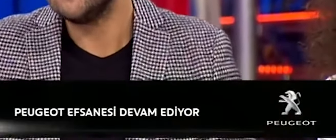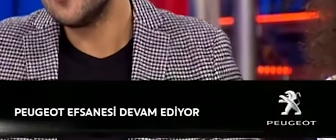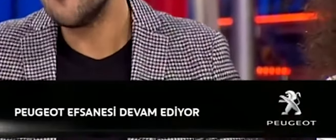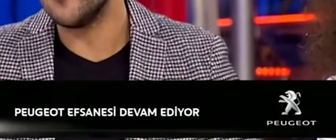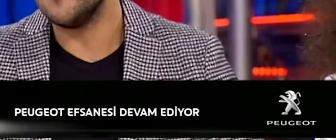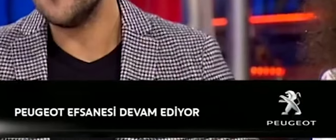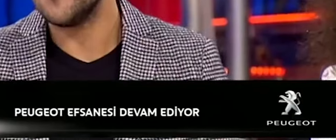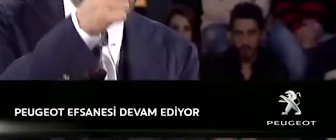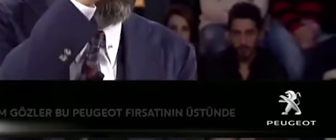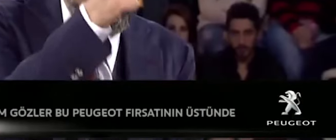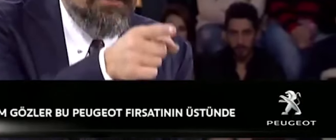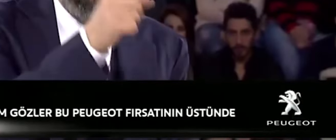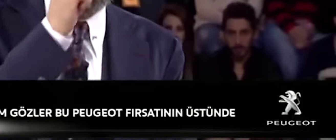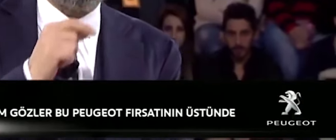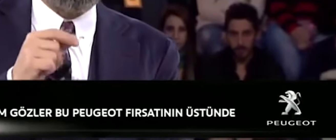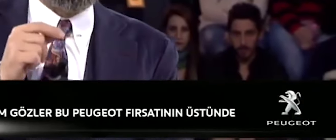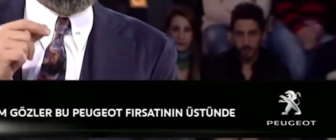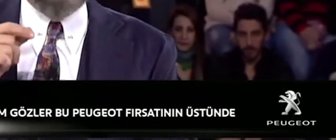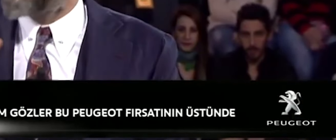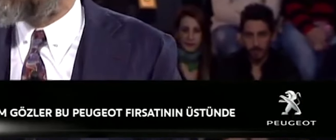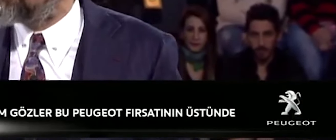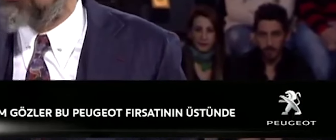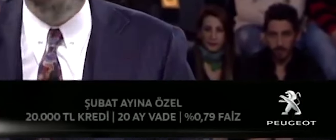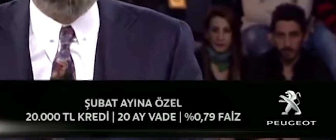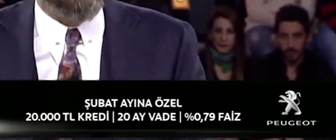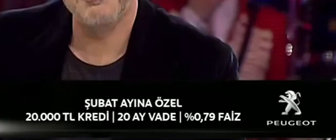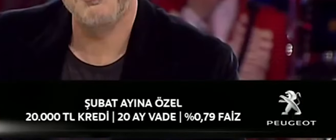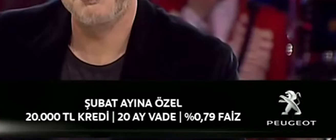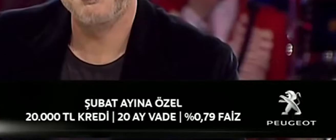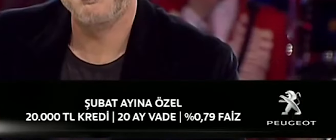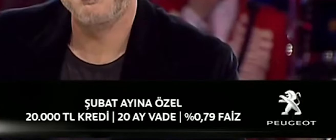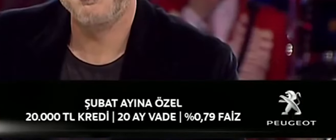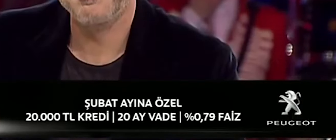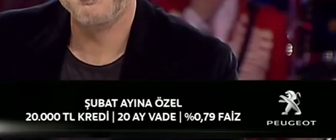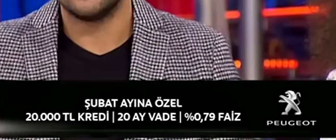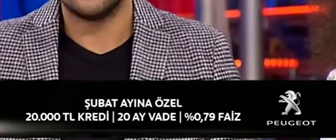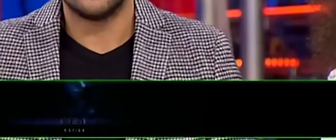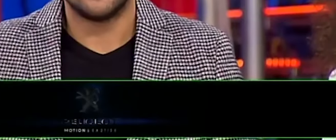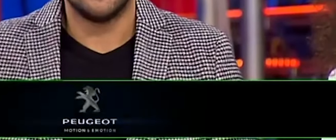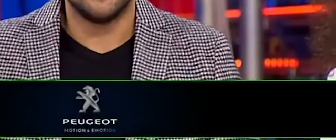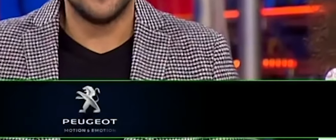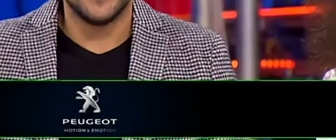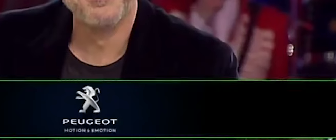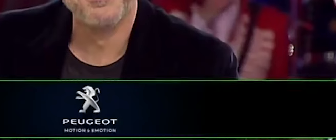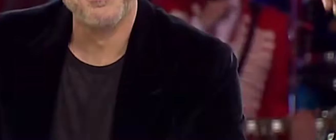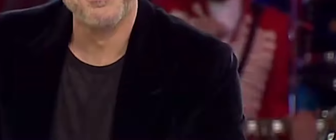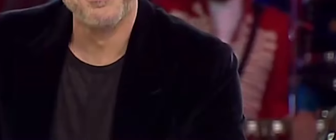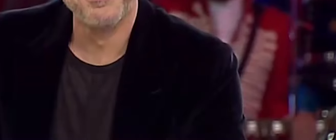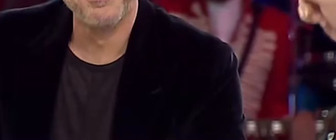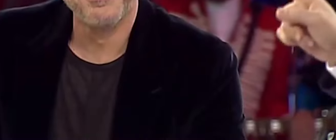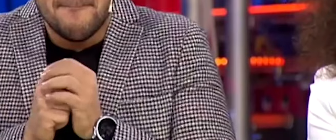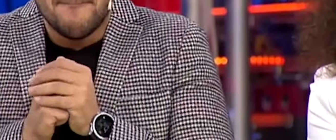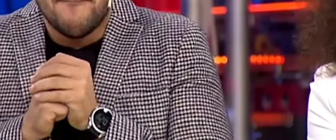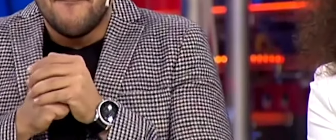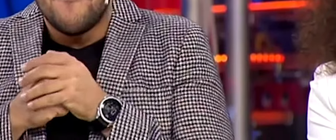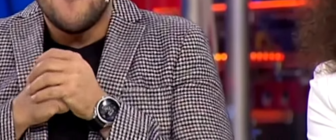Yapıştırıyor. Peki Seyfi Bey'in karşısında senin mi daha çok kredin var, Murat'ın mı daha çok kredisi var? Yani o ne kadar yürüyebilir